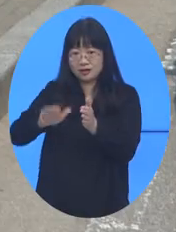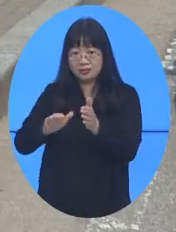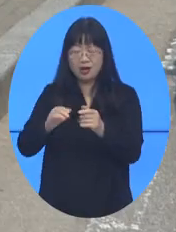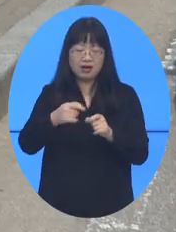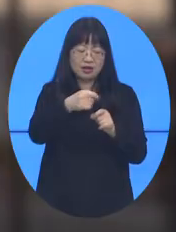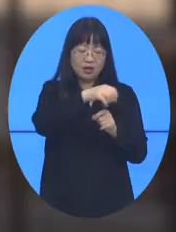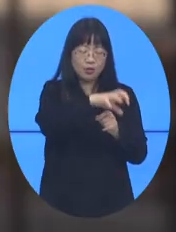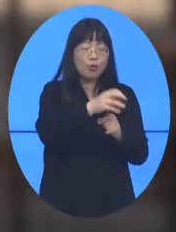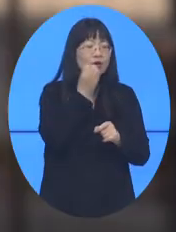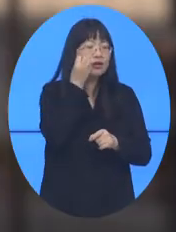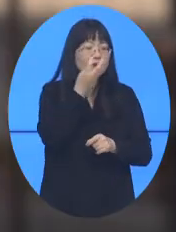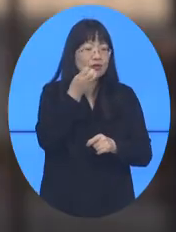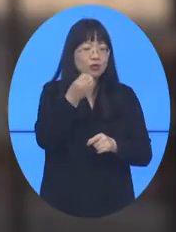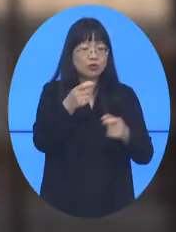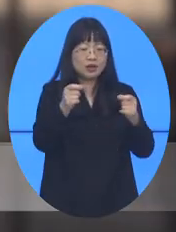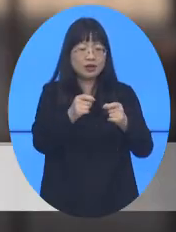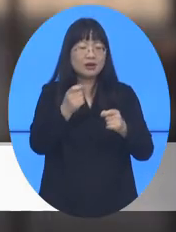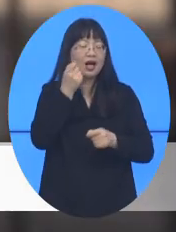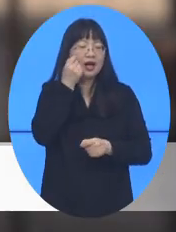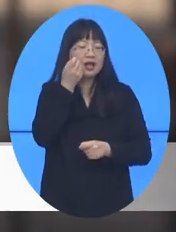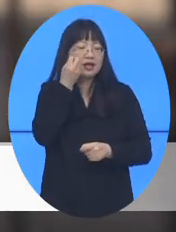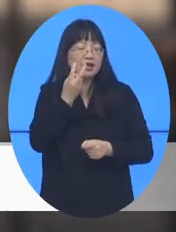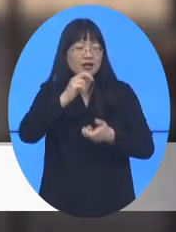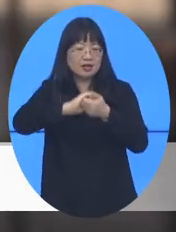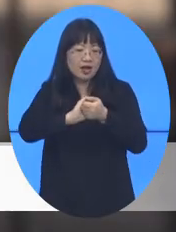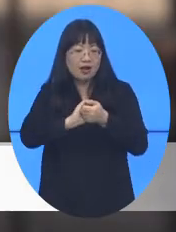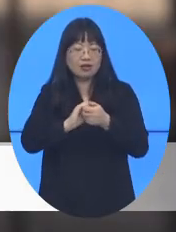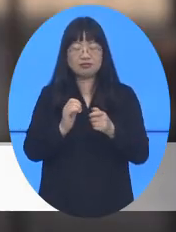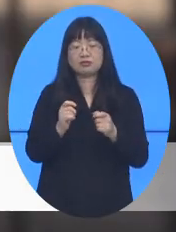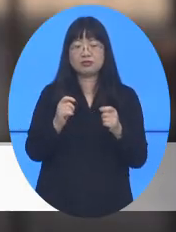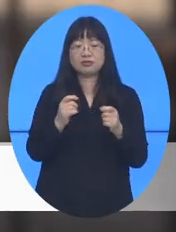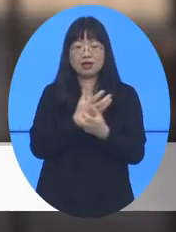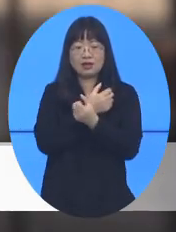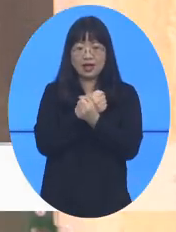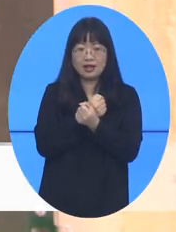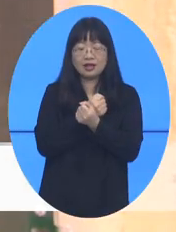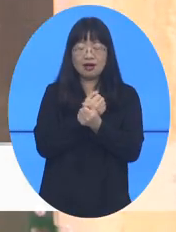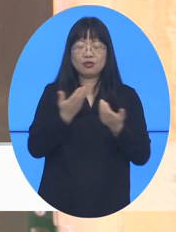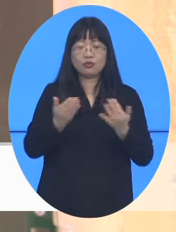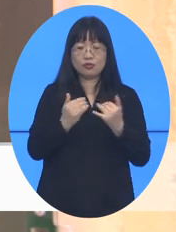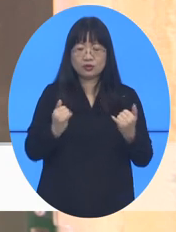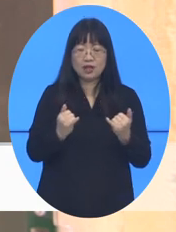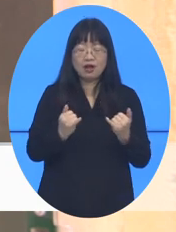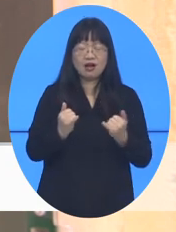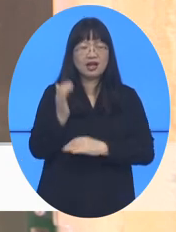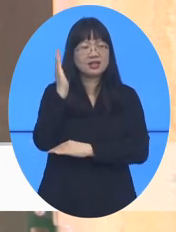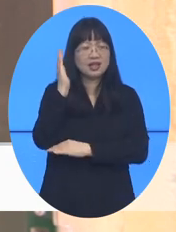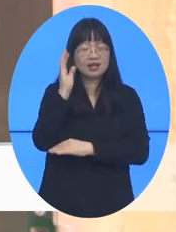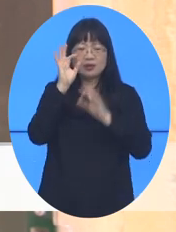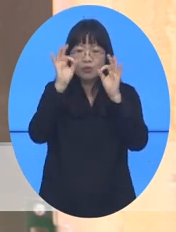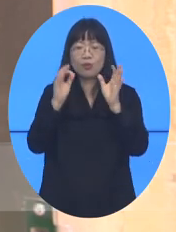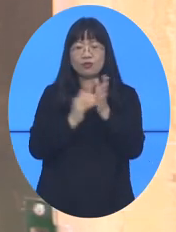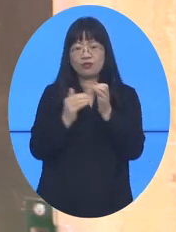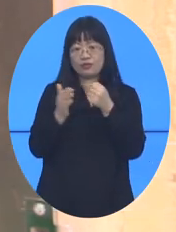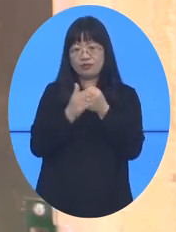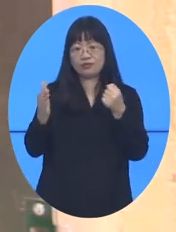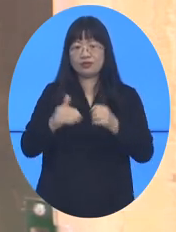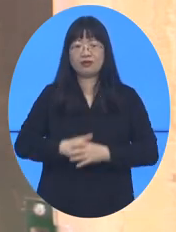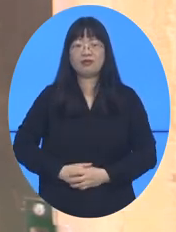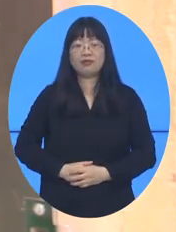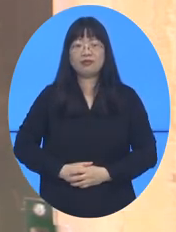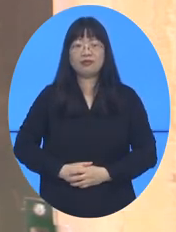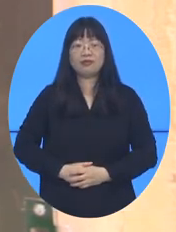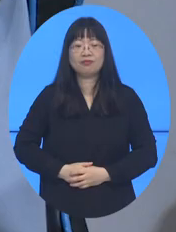계약을 하고 있지만 주위에 3개월 짧게는 1~2개월 단위의 초단기 계약을 하고 있는 노동자들의 얘기가 들려오기